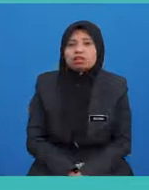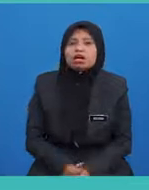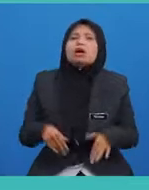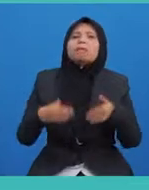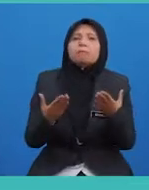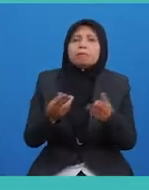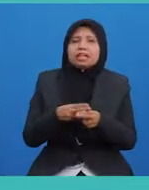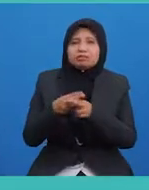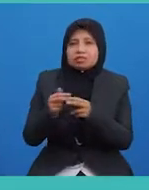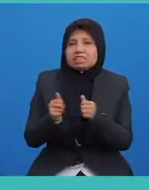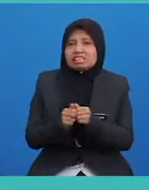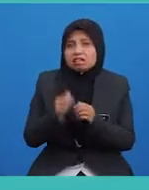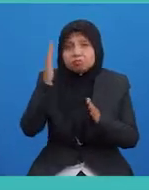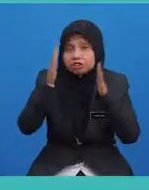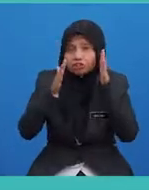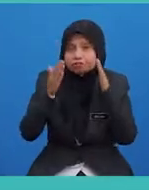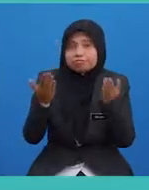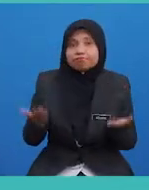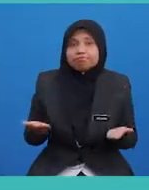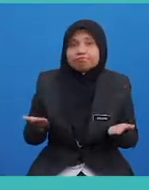Bagaimana pula dengan Malaysia?